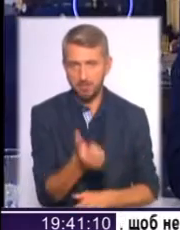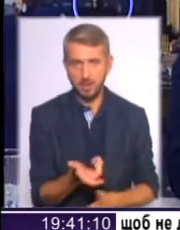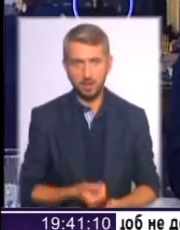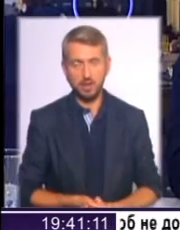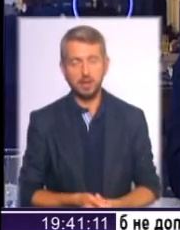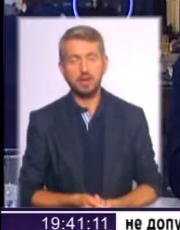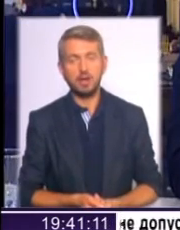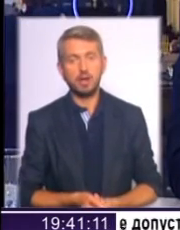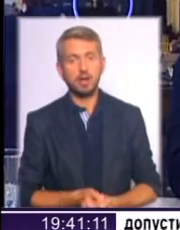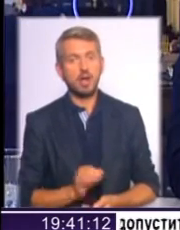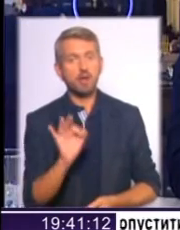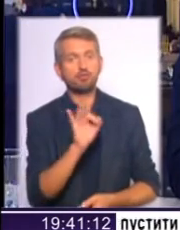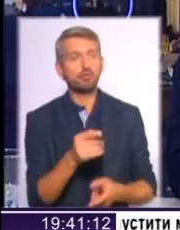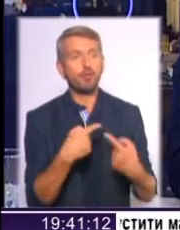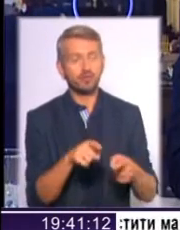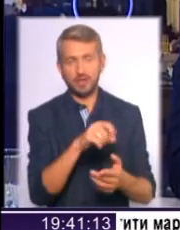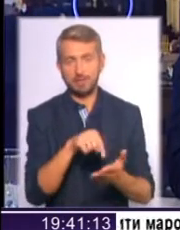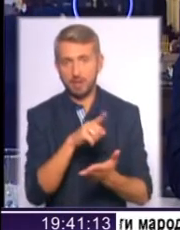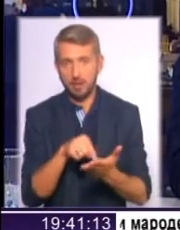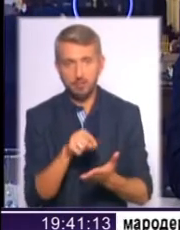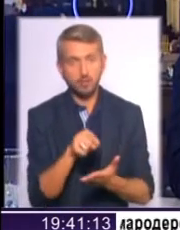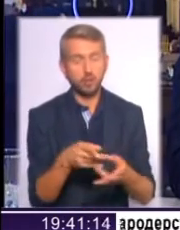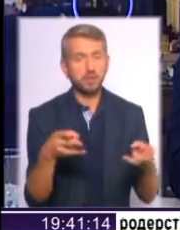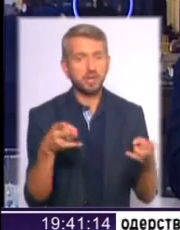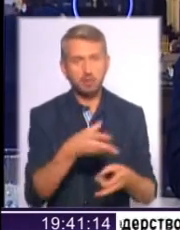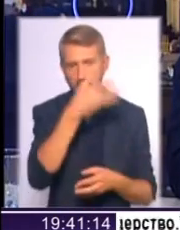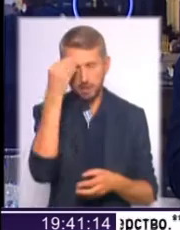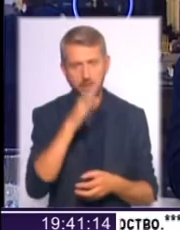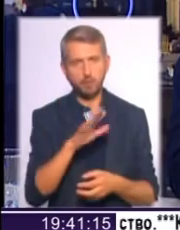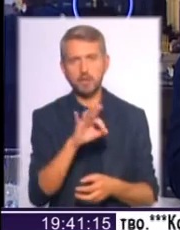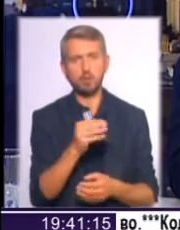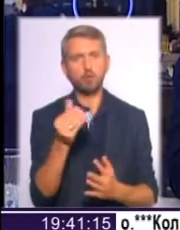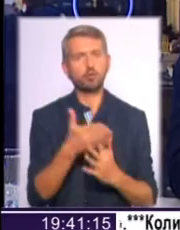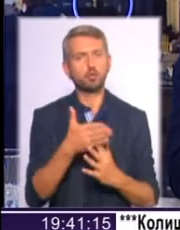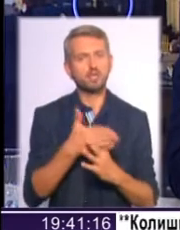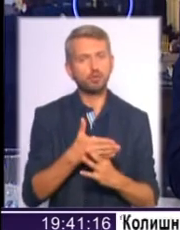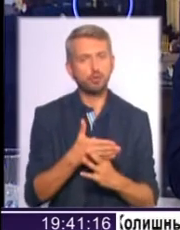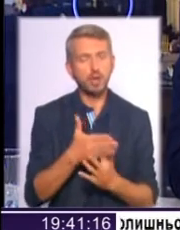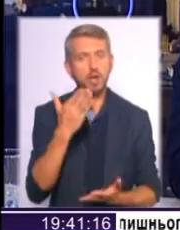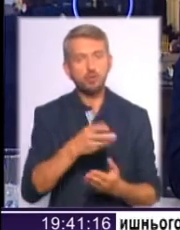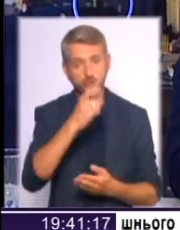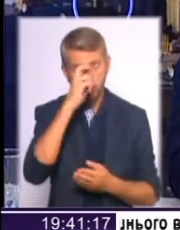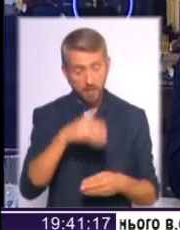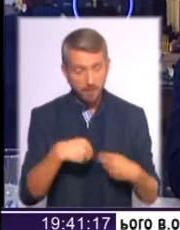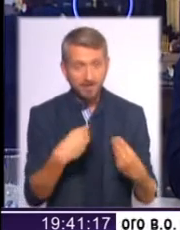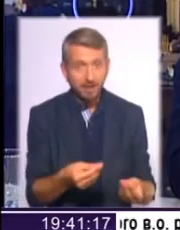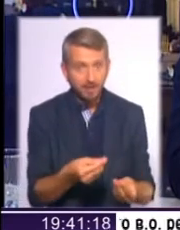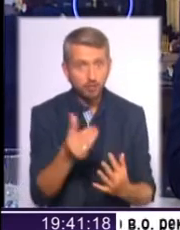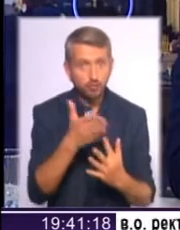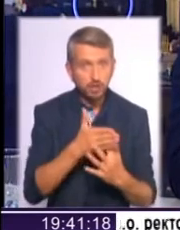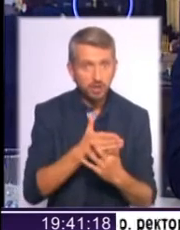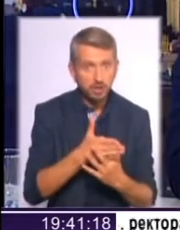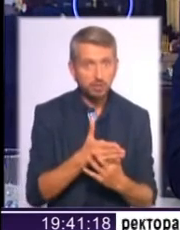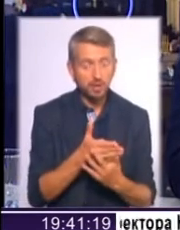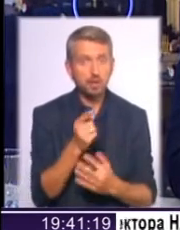Щодо решти питань, звичайно, тут треба не забувати про субсидію. Якщо держава дає такий інструмент, на який тим